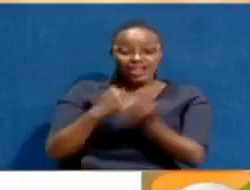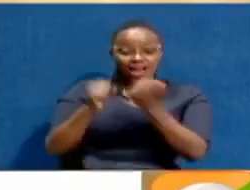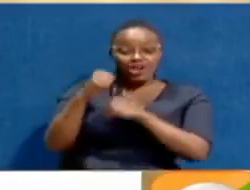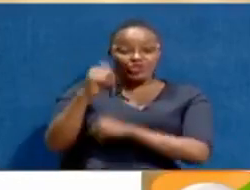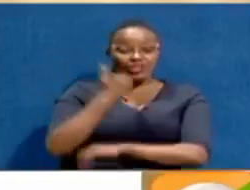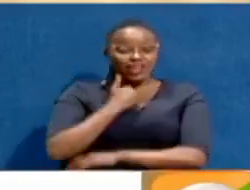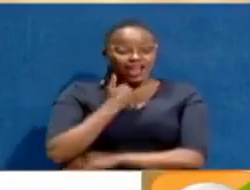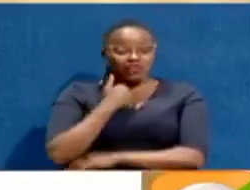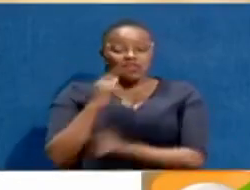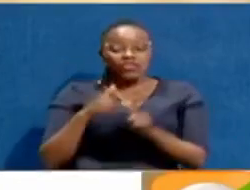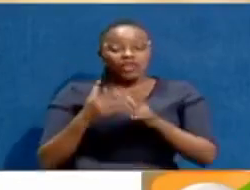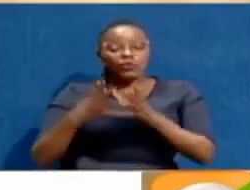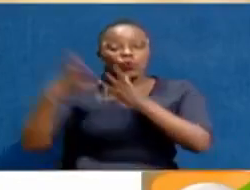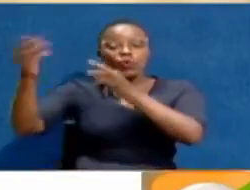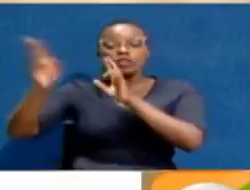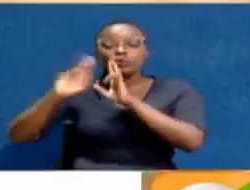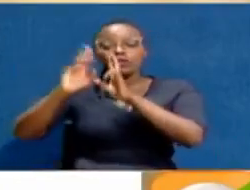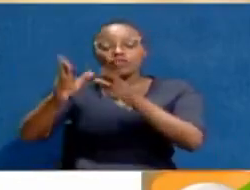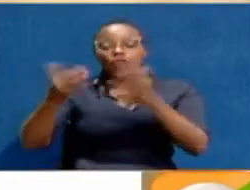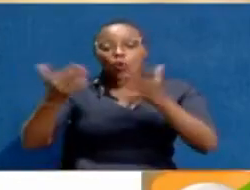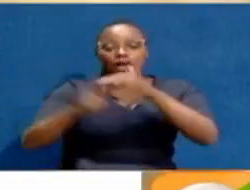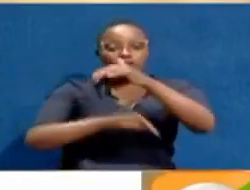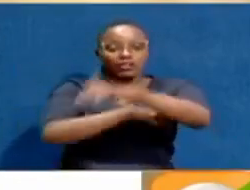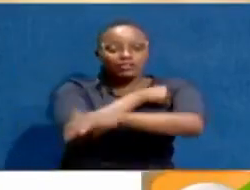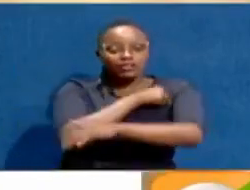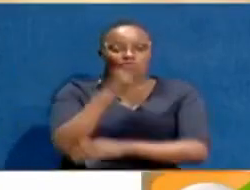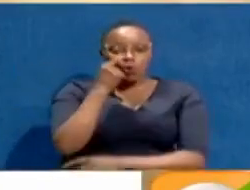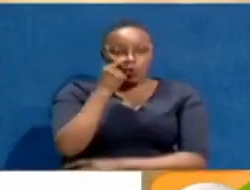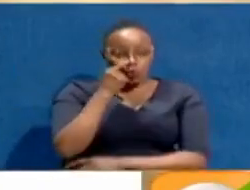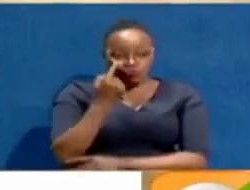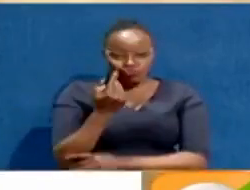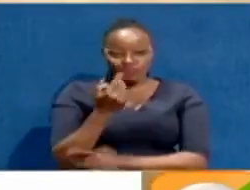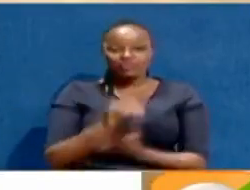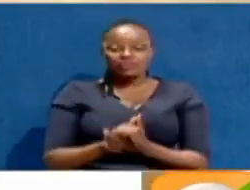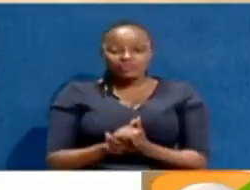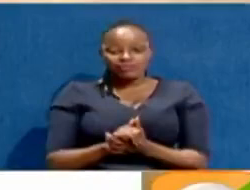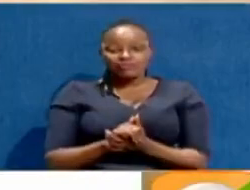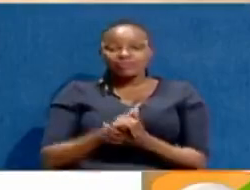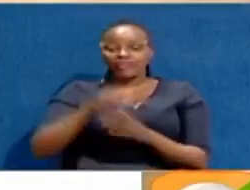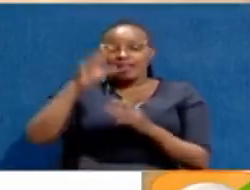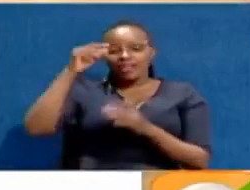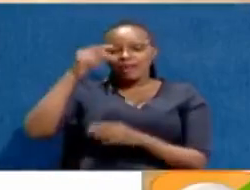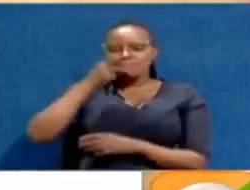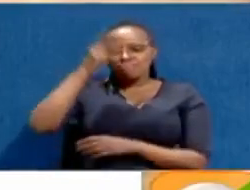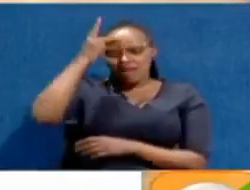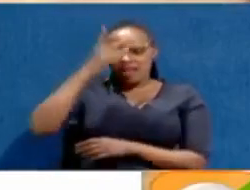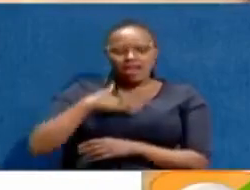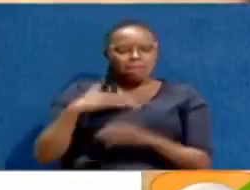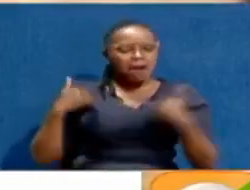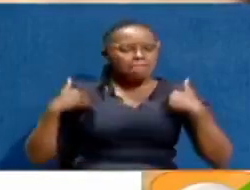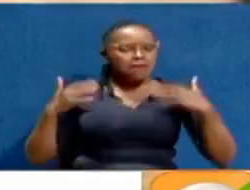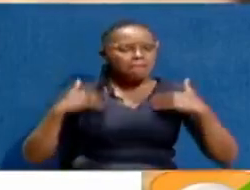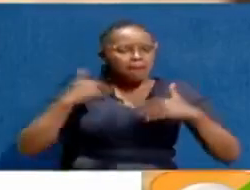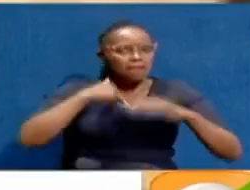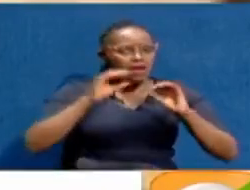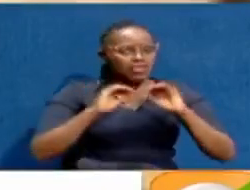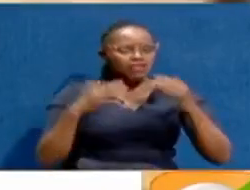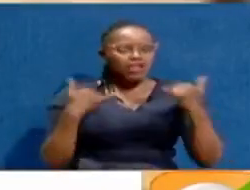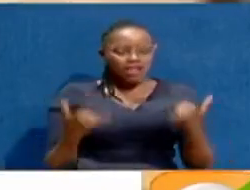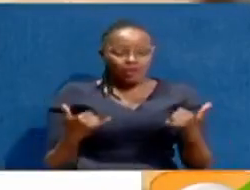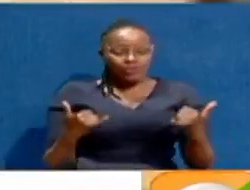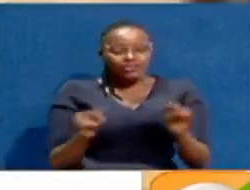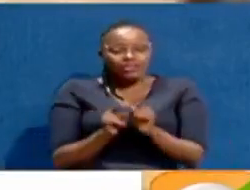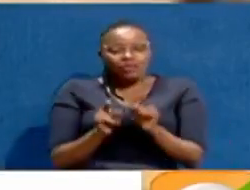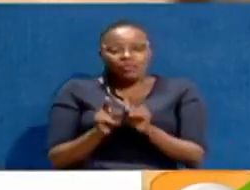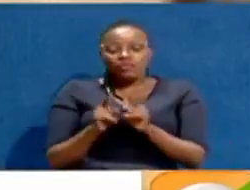hatua, akaenda kuripoti mpaka kwa chief. Na wazazi wangu hawakunikataa, mpaka saa hii niko hapa na